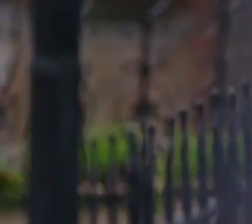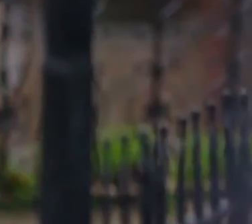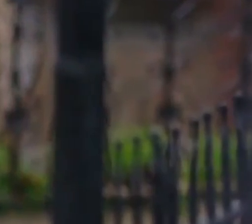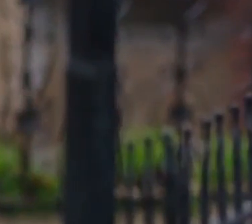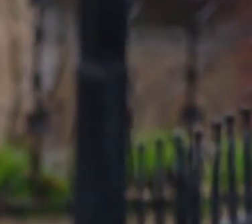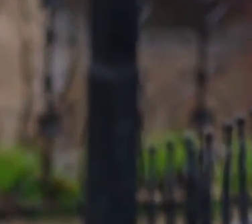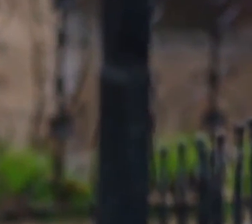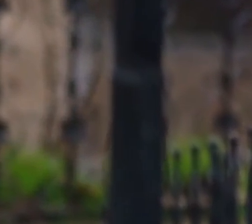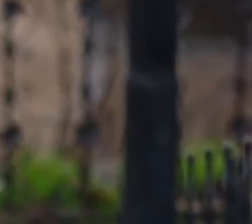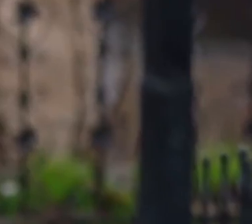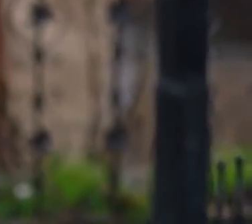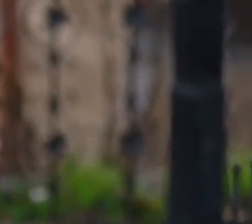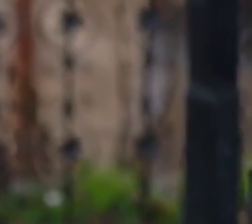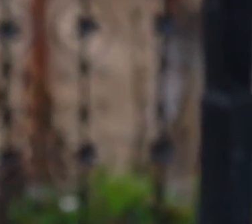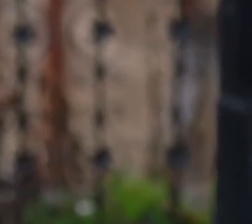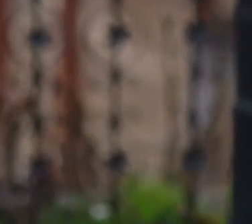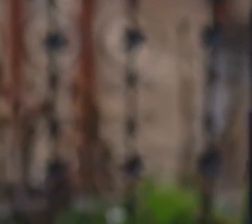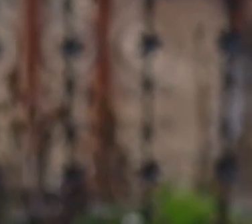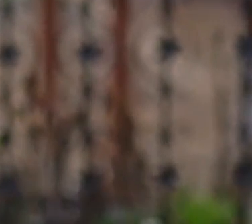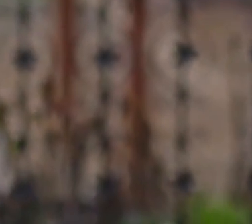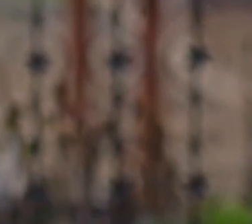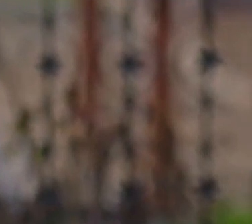aşağıdan havalı havalı gelen Burcu'ya bakıyorlar.